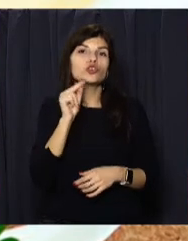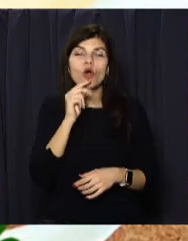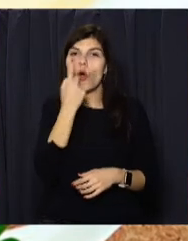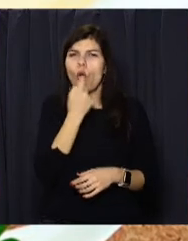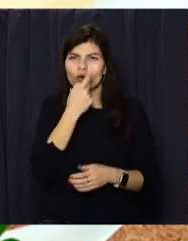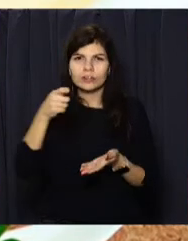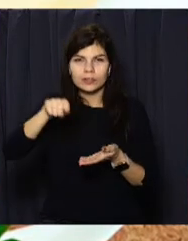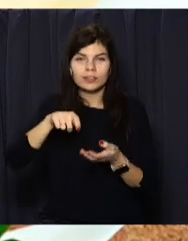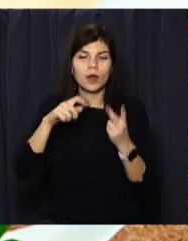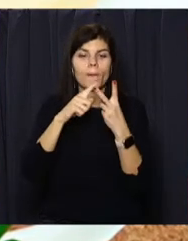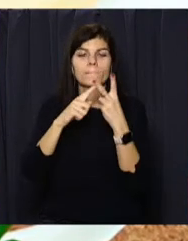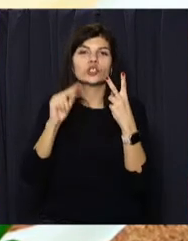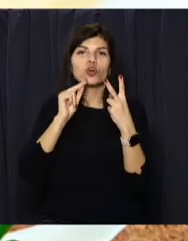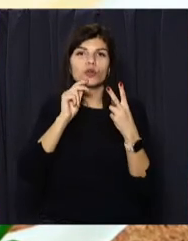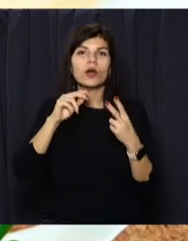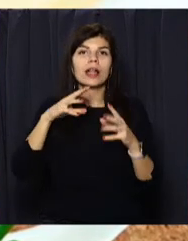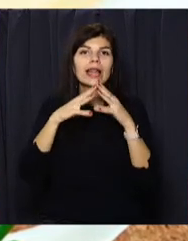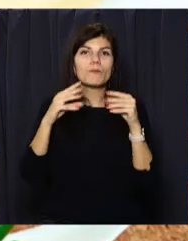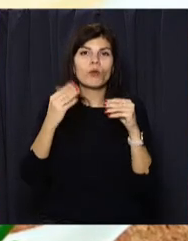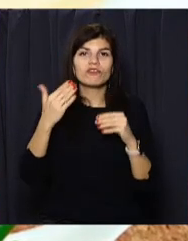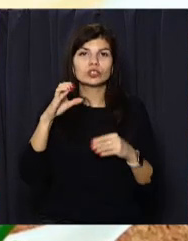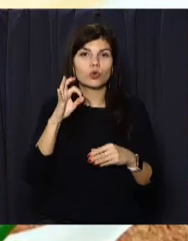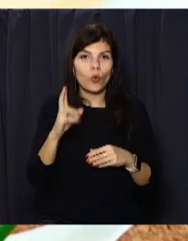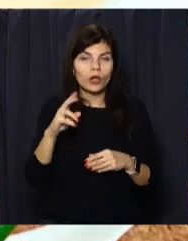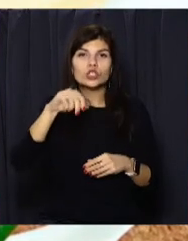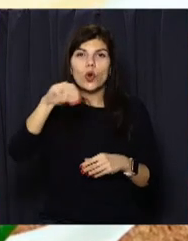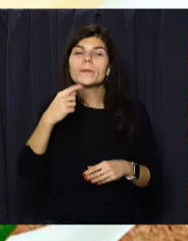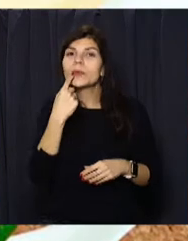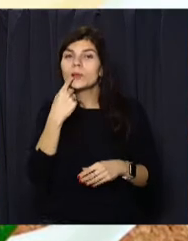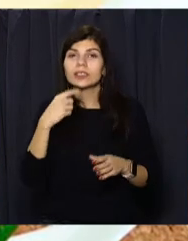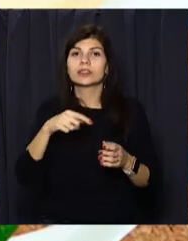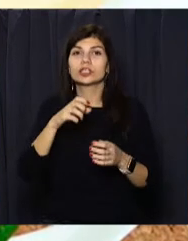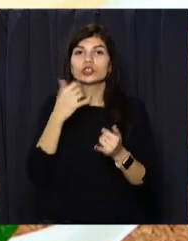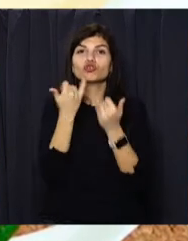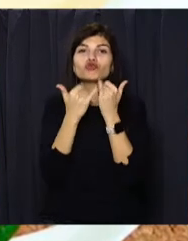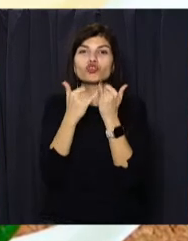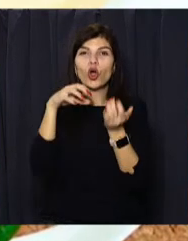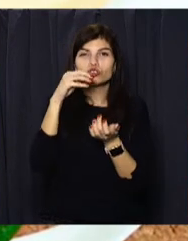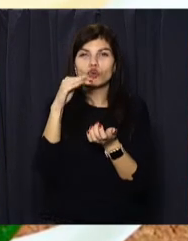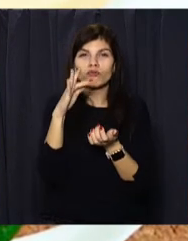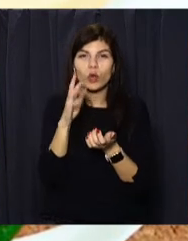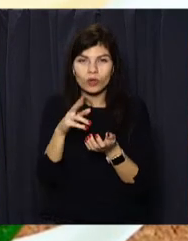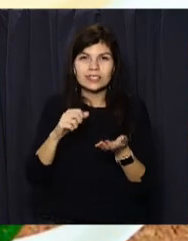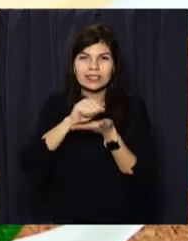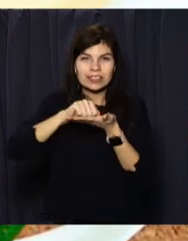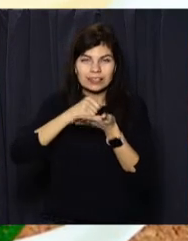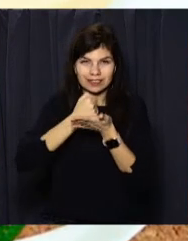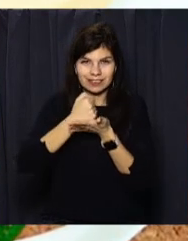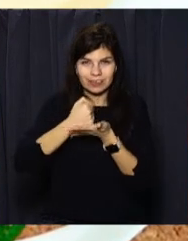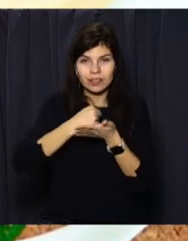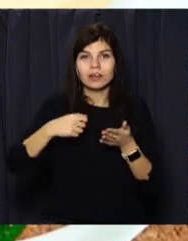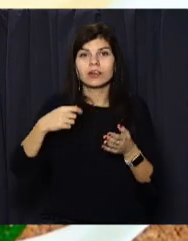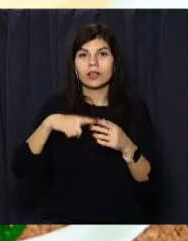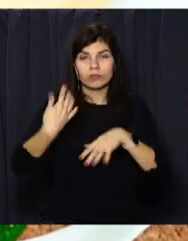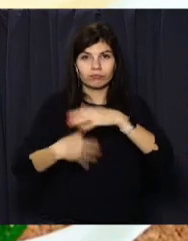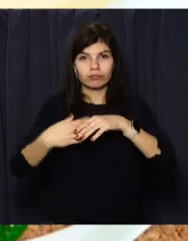гірчиці, 1,5 чайної ложки лимонного соку, сіль та спеції за смаком. Перетираємо жовтки з гірчицею і вводимо цівкою олію, збиваючи